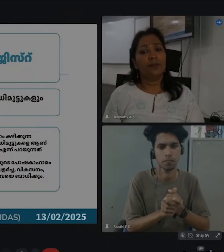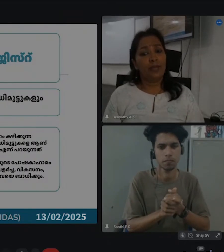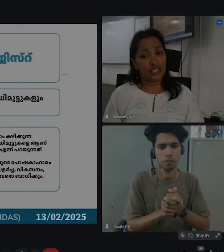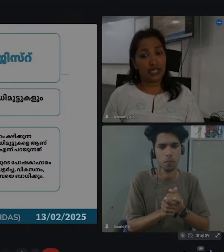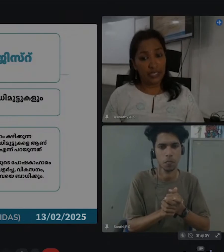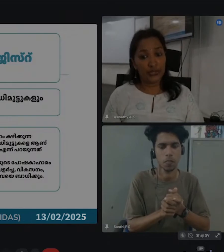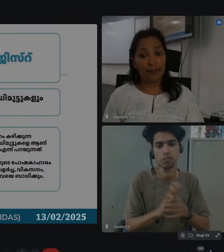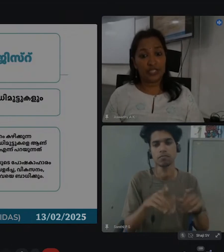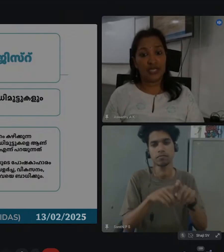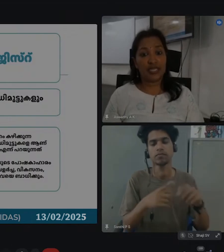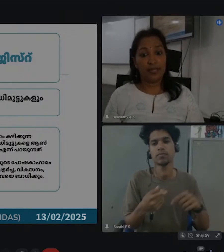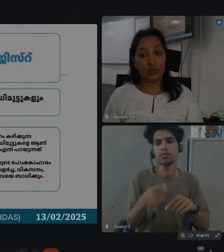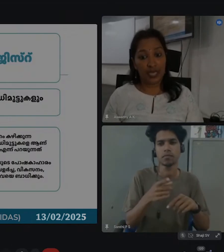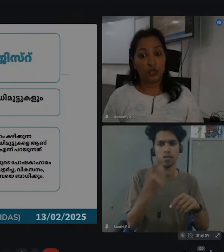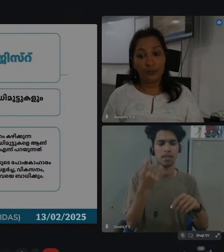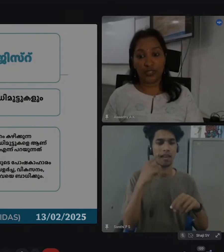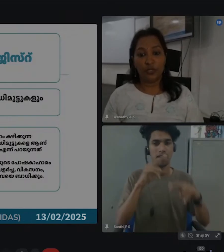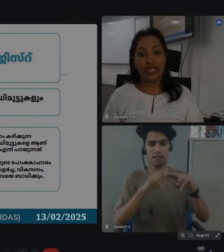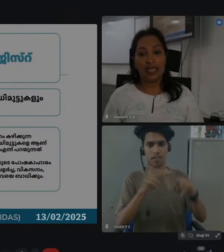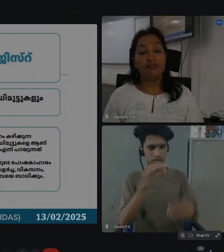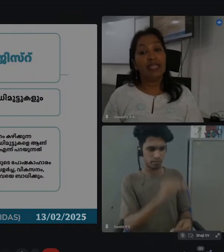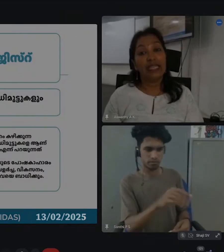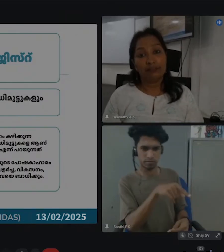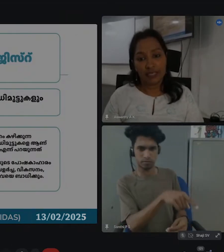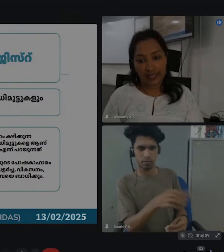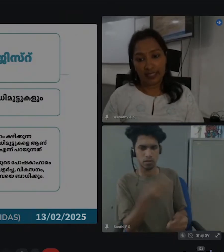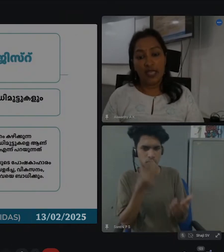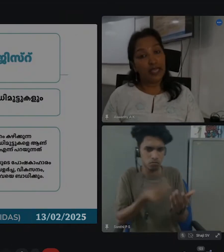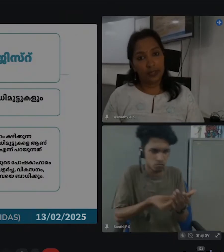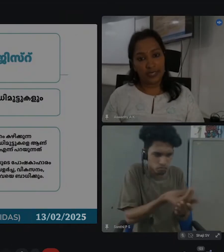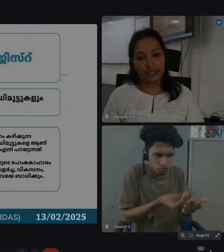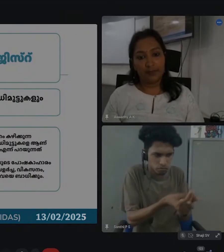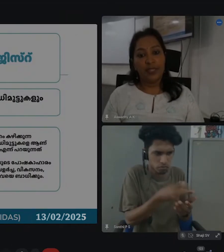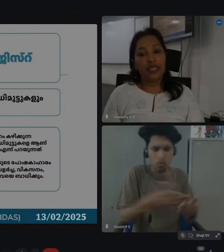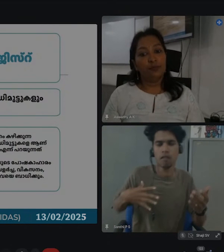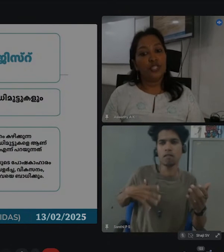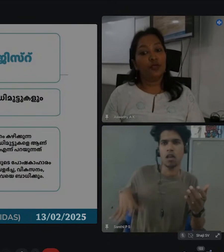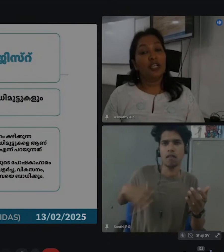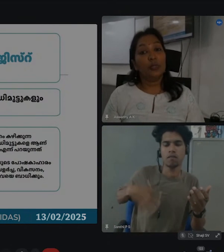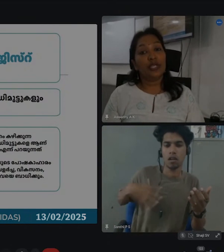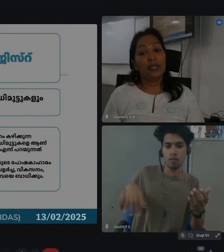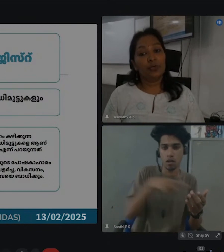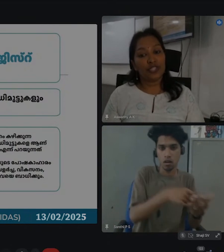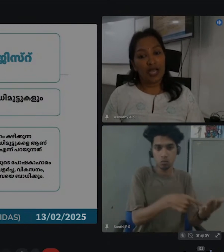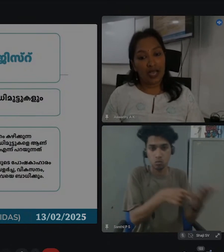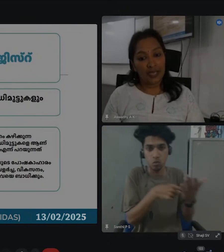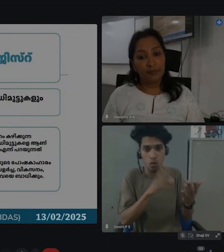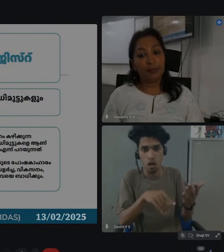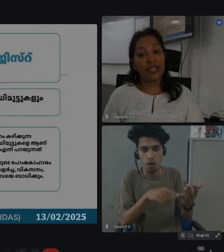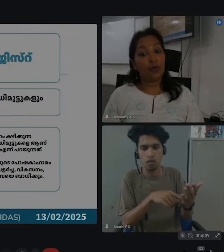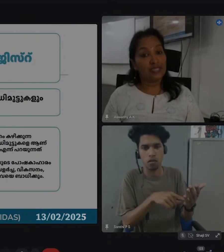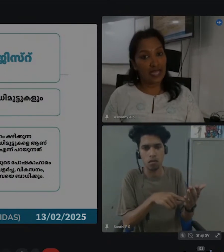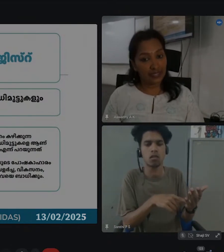കുട്ടിക്ക് കഴിക്കുന്ന ഭക്ഷണ സമയത്തുണ്ടാകുന്ന ബുദ്ധിമുട്ടുകളെ ഫീഡിംഗ് ഡിഫിക്കൽട്ടി എന്ന് പറയുന്നത്. ഈ ബുദ്ധിമുട്ടുകൾ